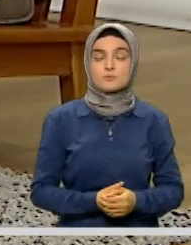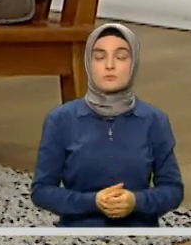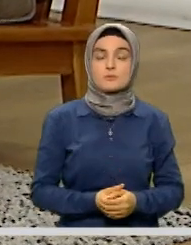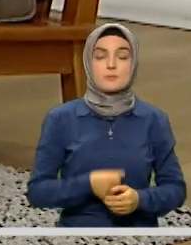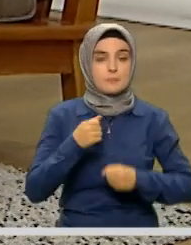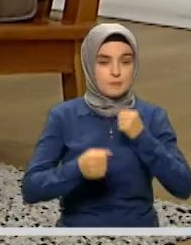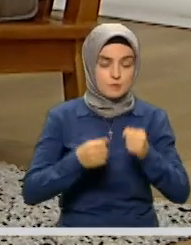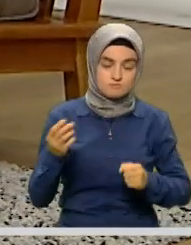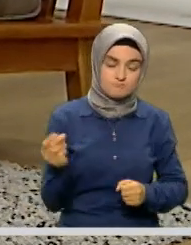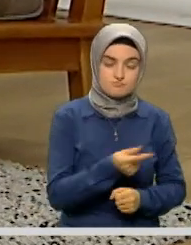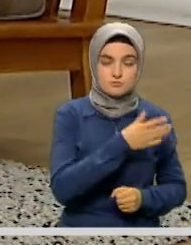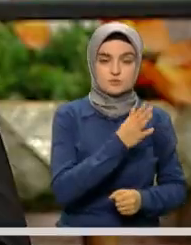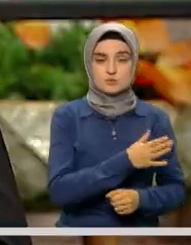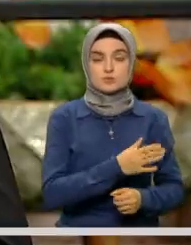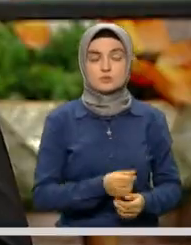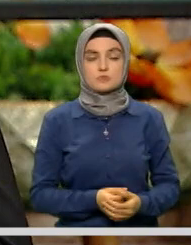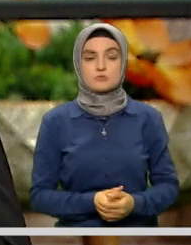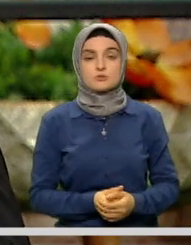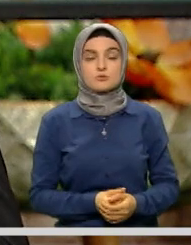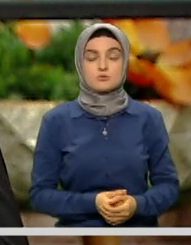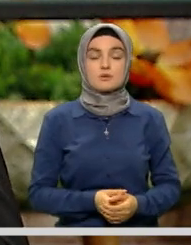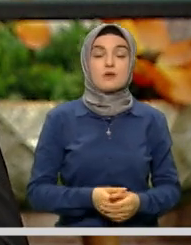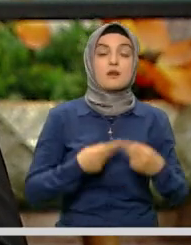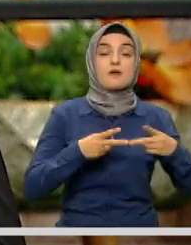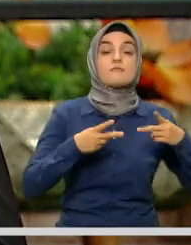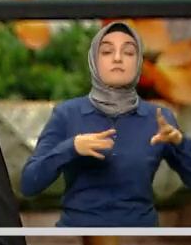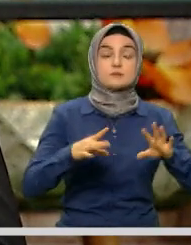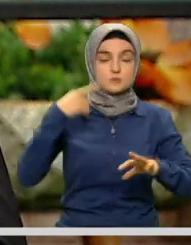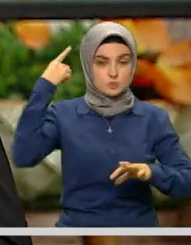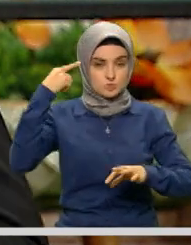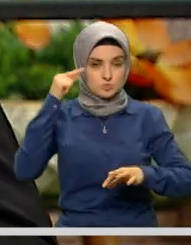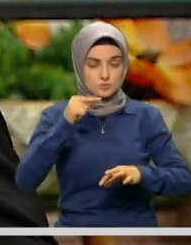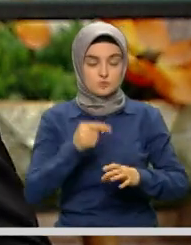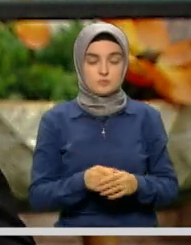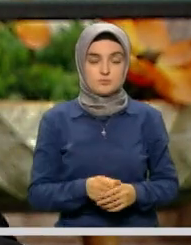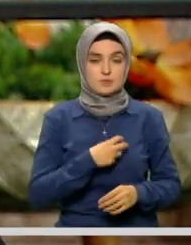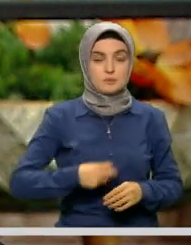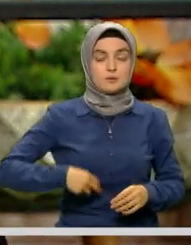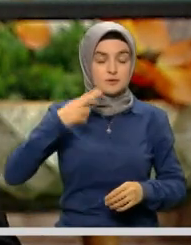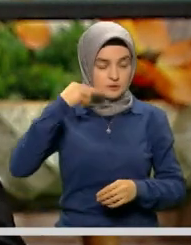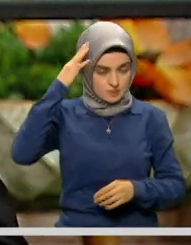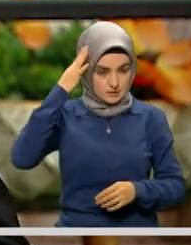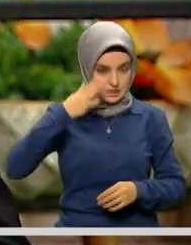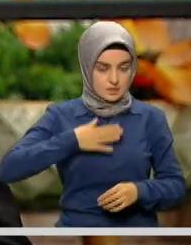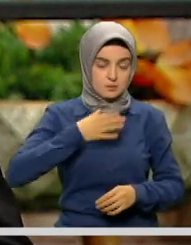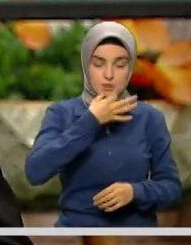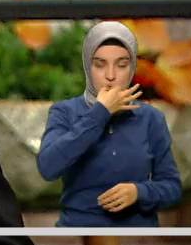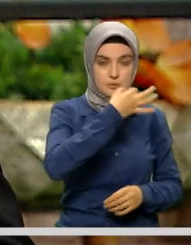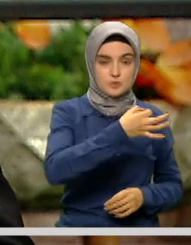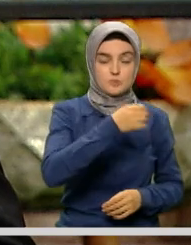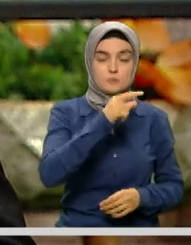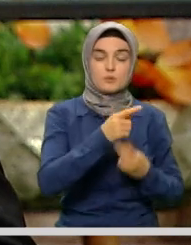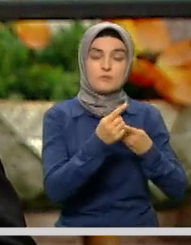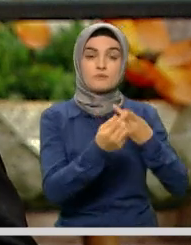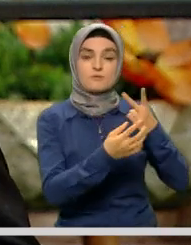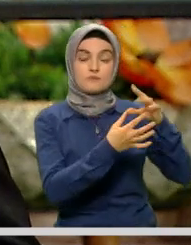kaçıyor. Mekke fethedildiğinde kaçıyor. Affedilmeyeceğini düşünüyor. Efendimiz Aleyhisselatü Vesselam haber gönderiyor. Diyor ki Vahşi'ye söyleyin